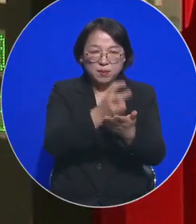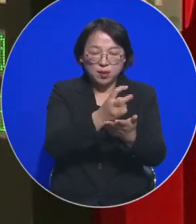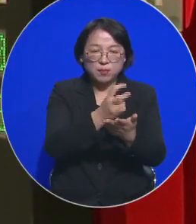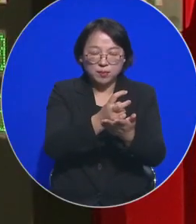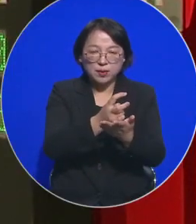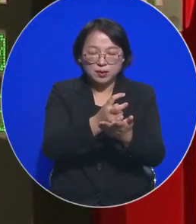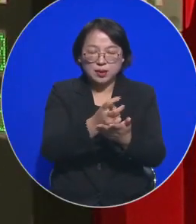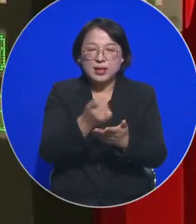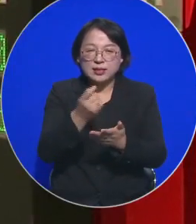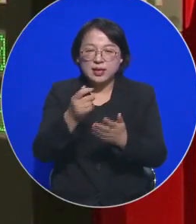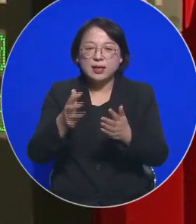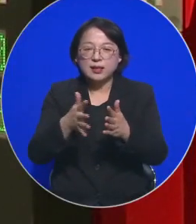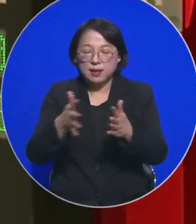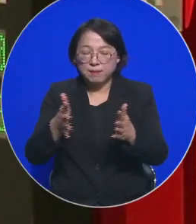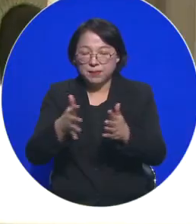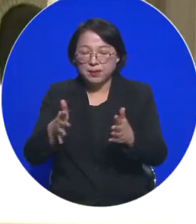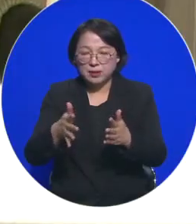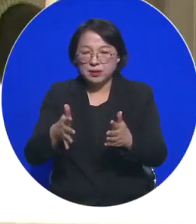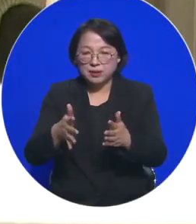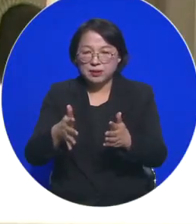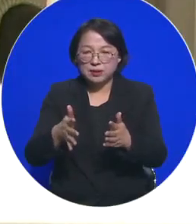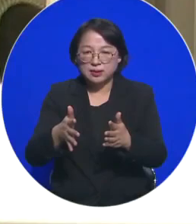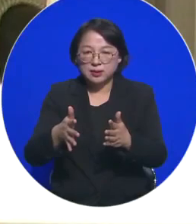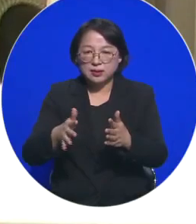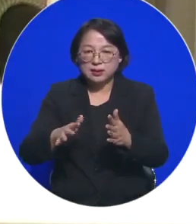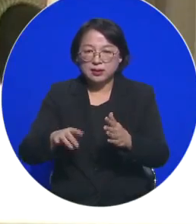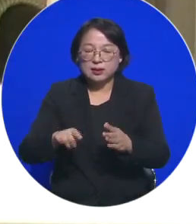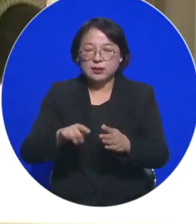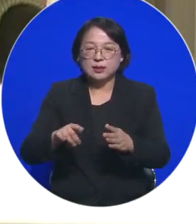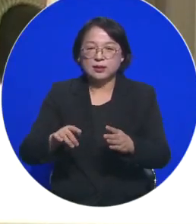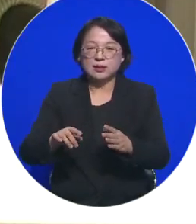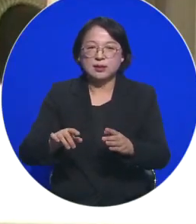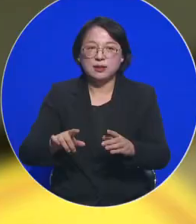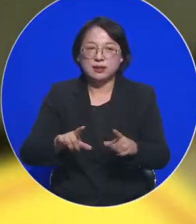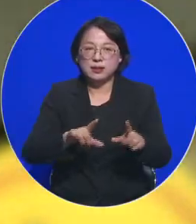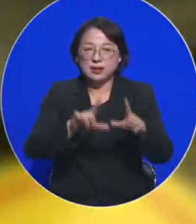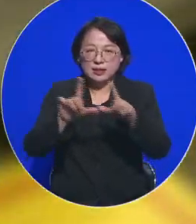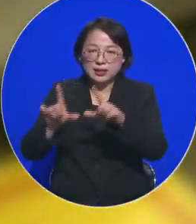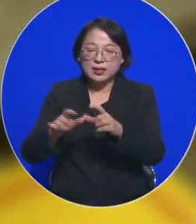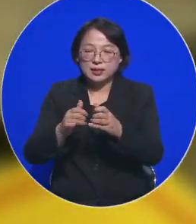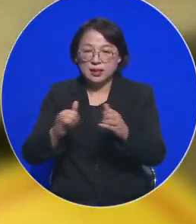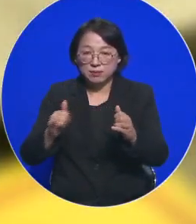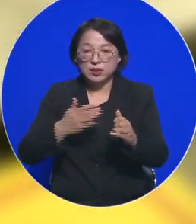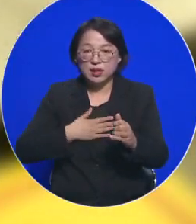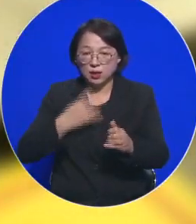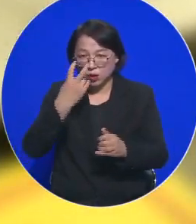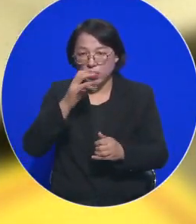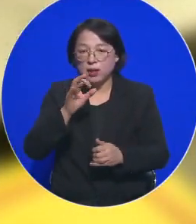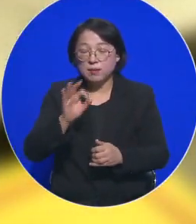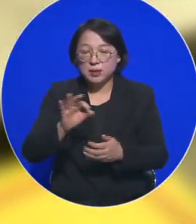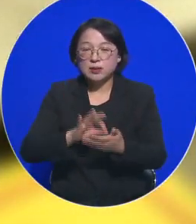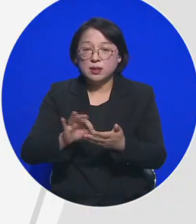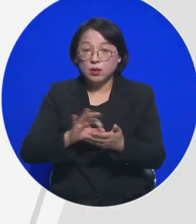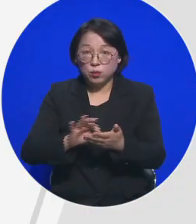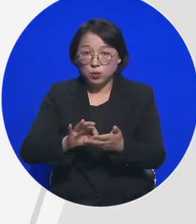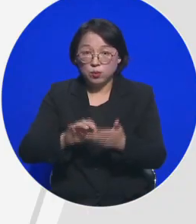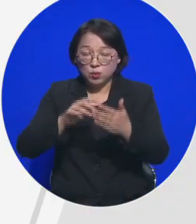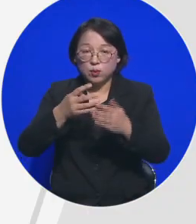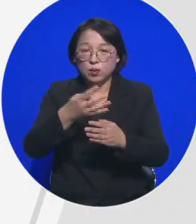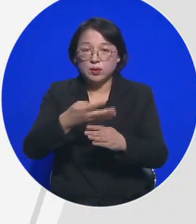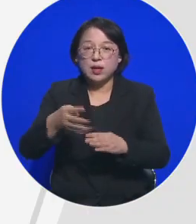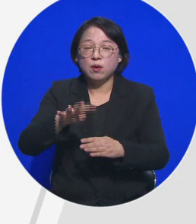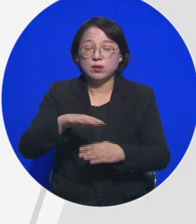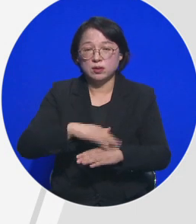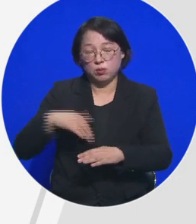소규모 아파트의 경우 입주민들이 자신이 낸 관리비가 어떻게 쓰이는지 정확히 알기가 어려웠습니다 공동주택관리정보시스템을